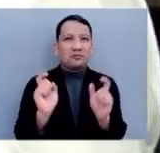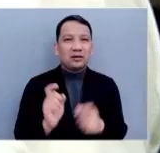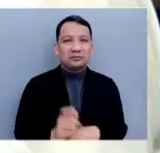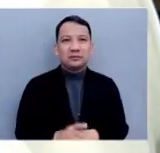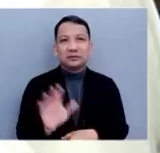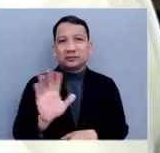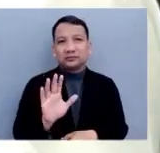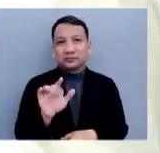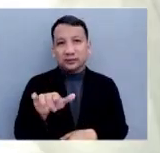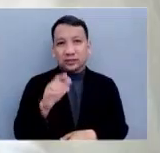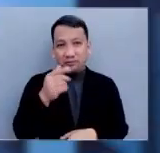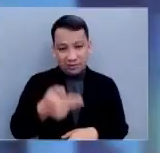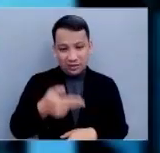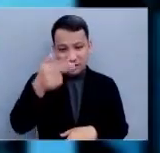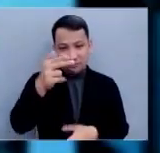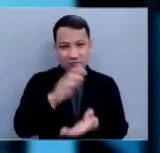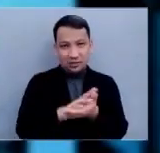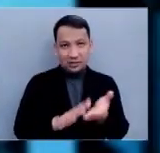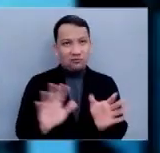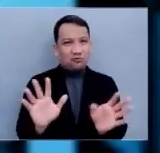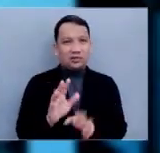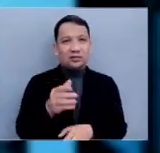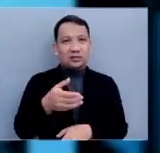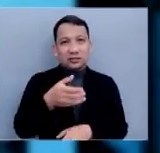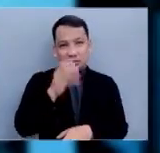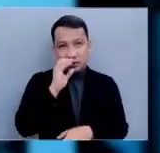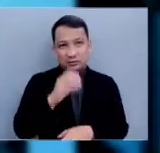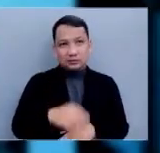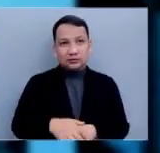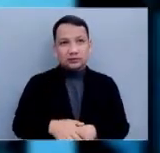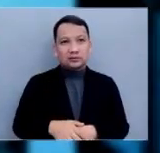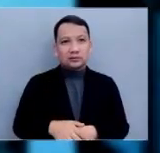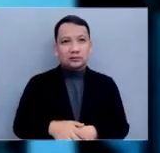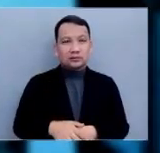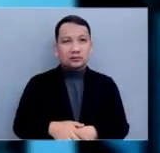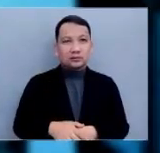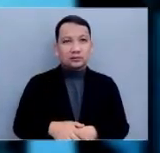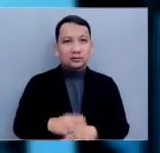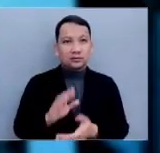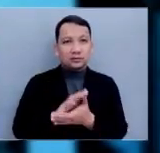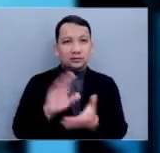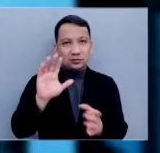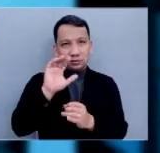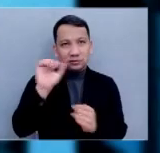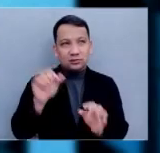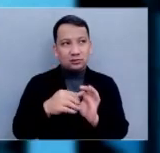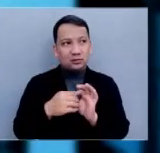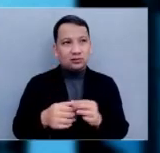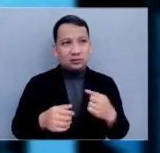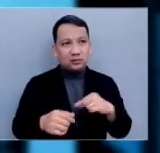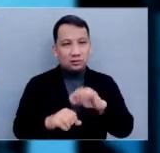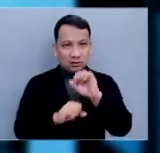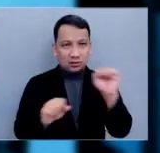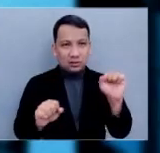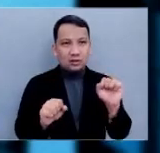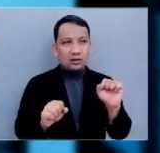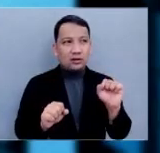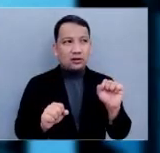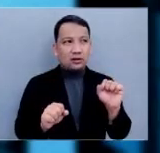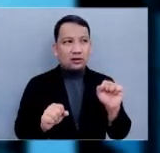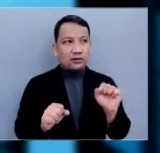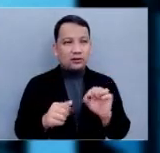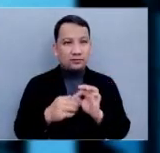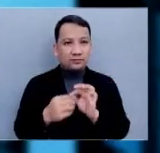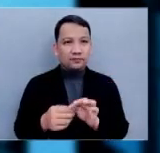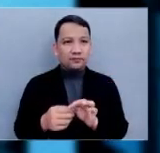kung ikaw ay hypertensive. Nakaka-dehydrate din ang pag-inom ng maraming caffeine, kaya mas higher ang risk ng magkaroon ng kidney stones